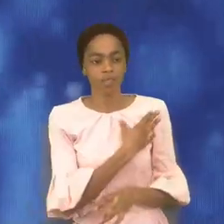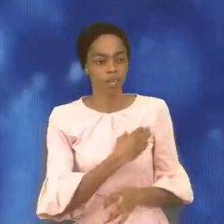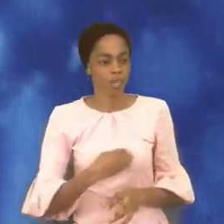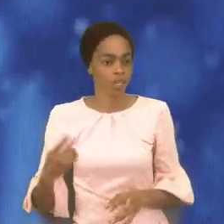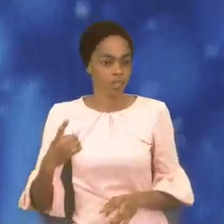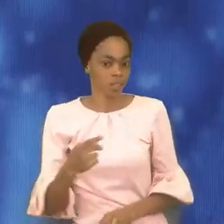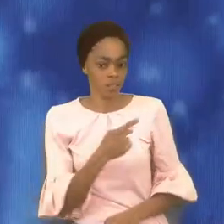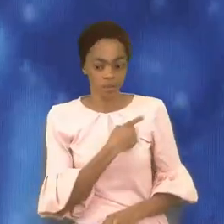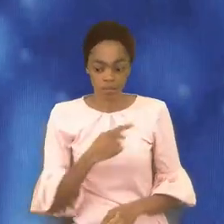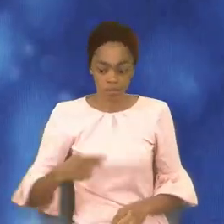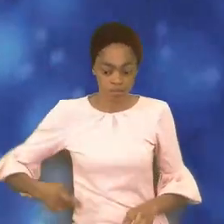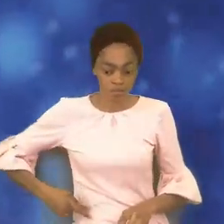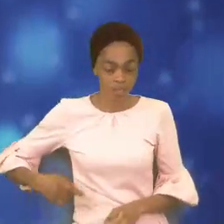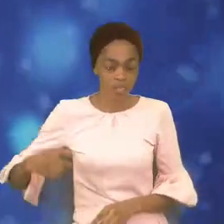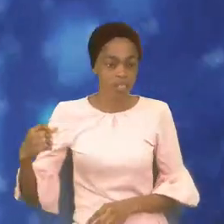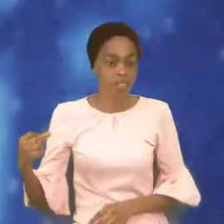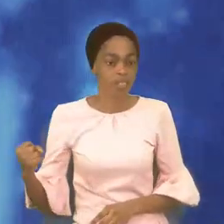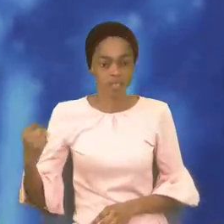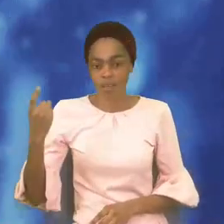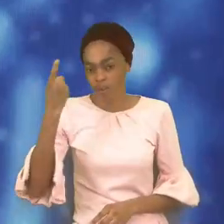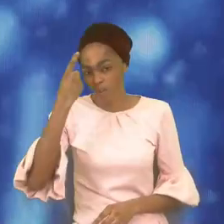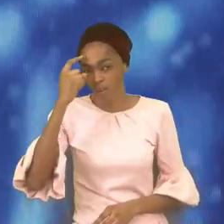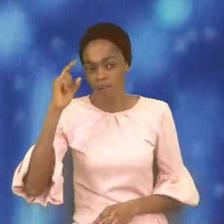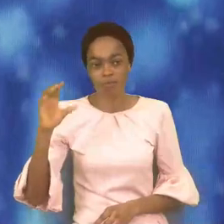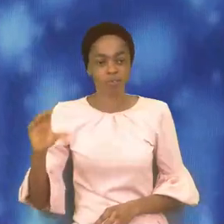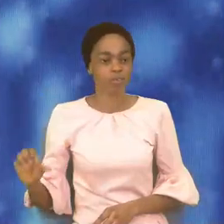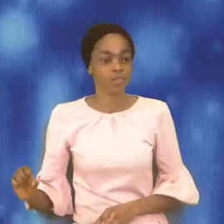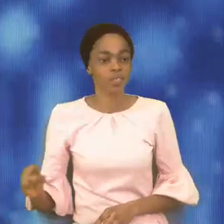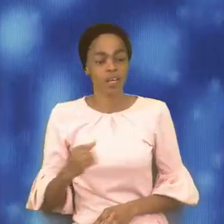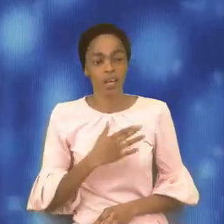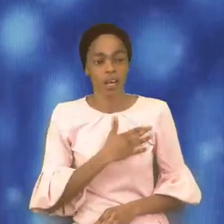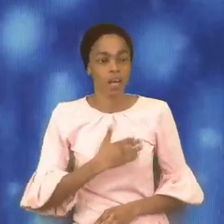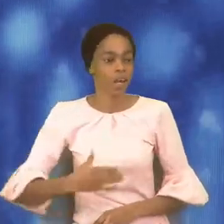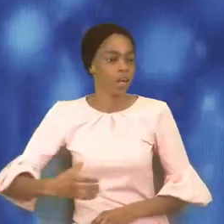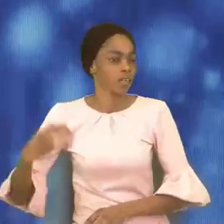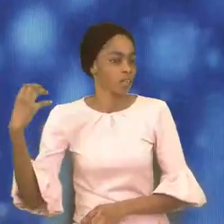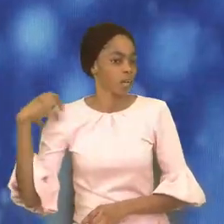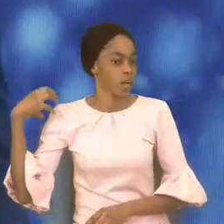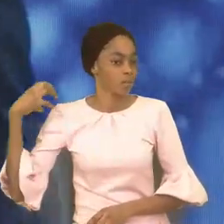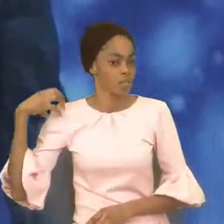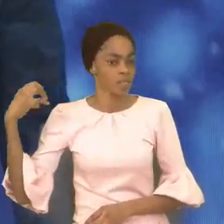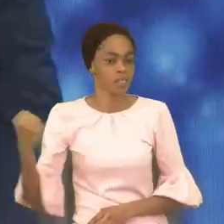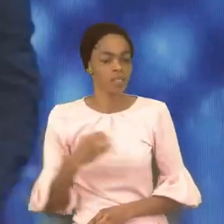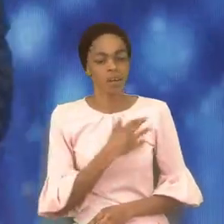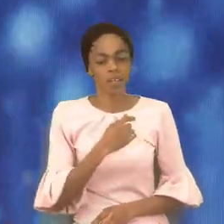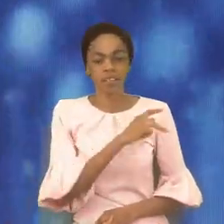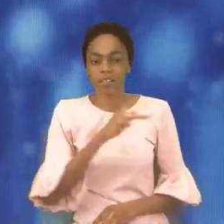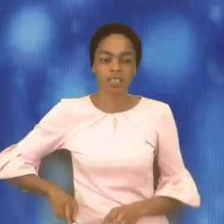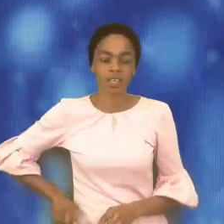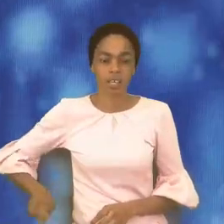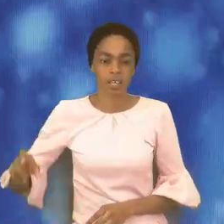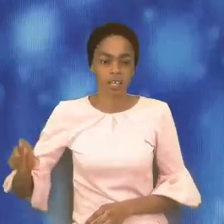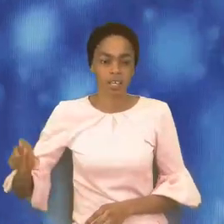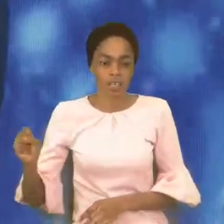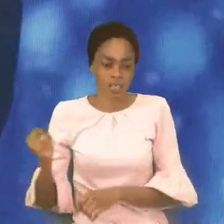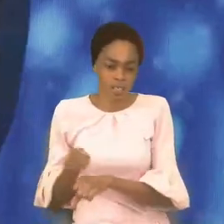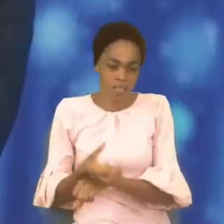Les satrapes, les intendants, les gouverneurs et les conseillers du roi